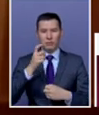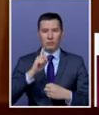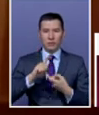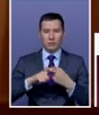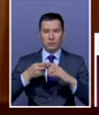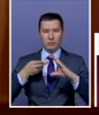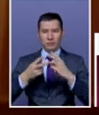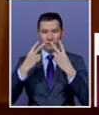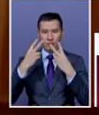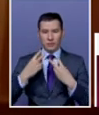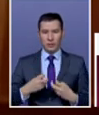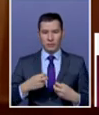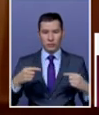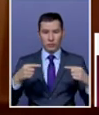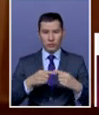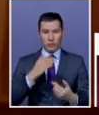лабораторными